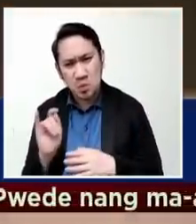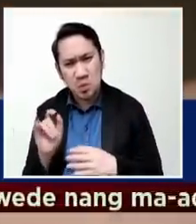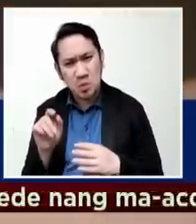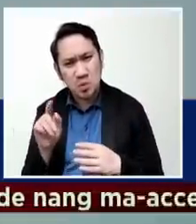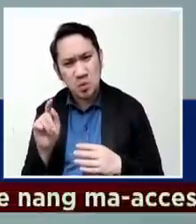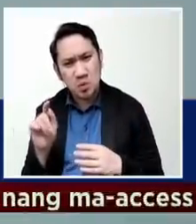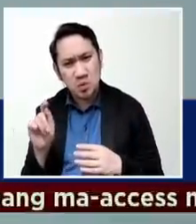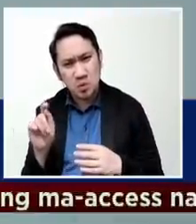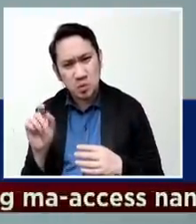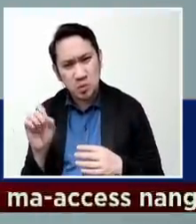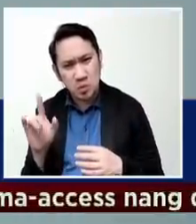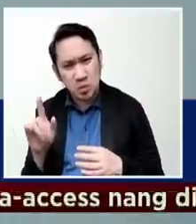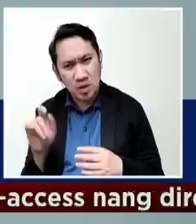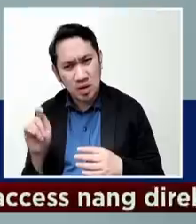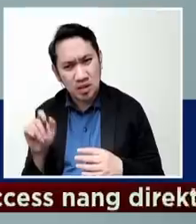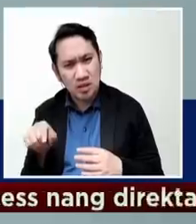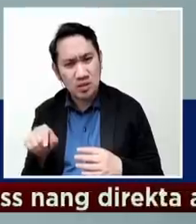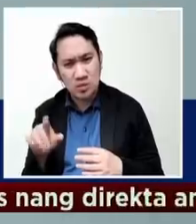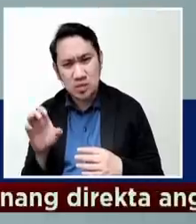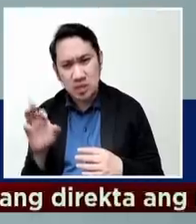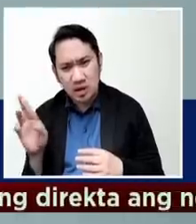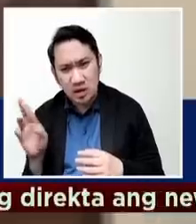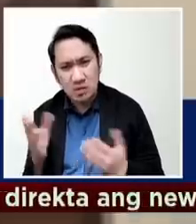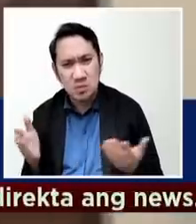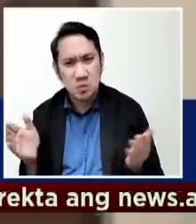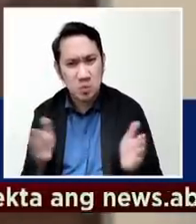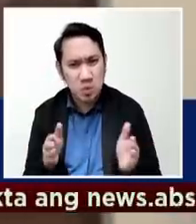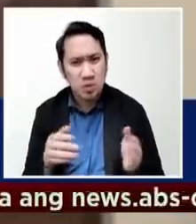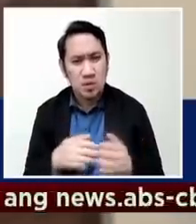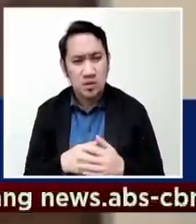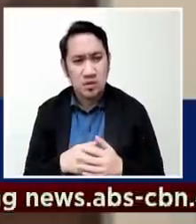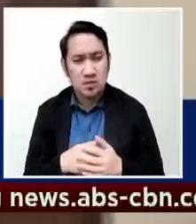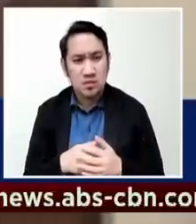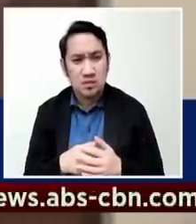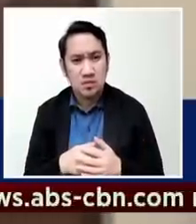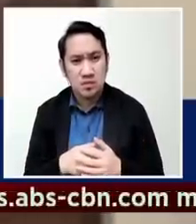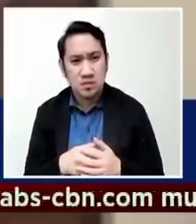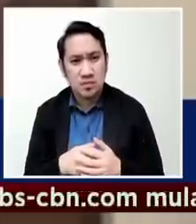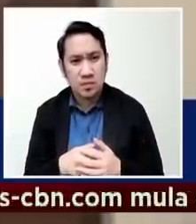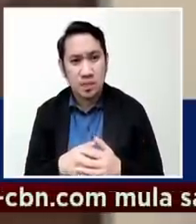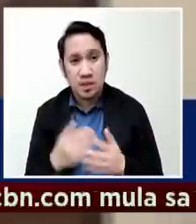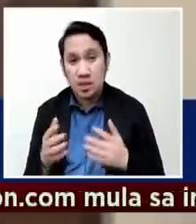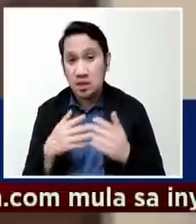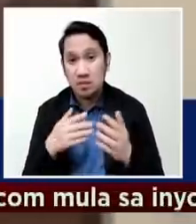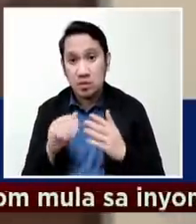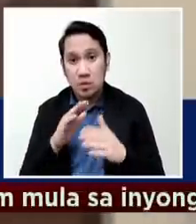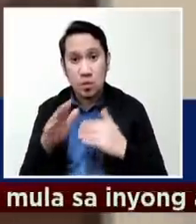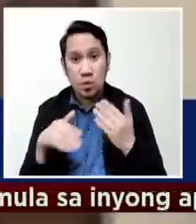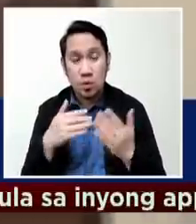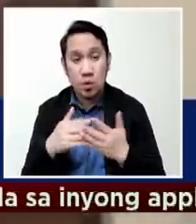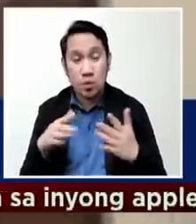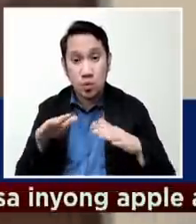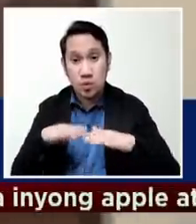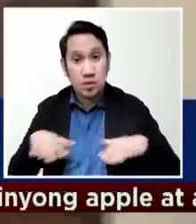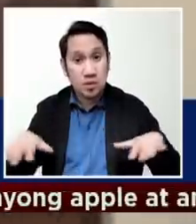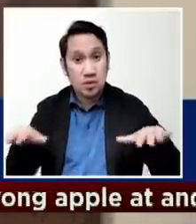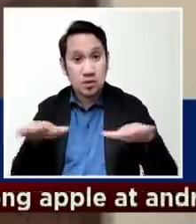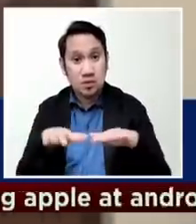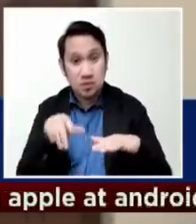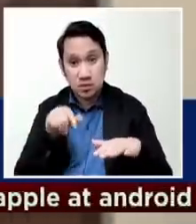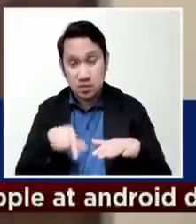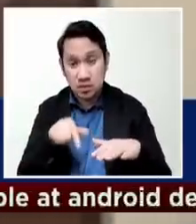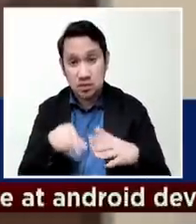ng 1 milyong piso ang konsumo nila sa tubig. Kahit nga siguro kami lahat na dito sa buong Maryville na